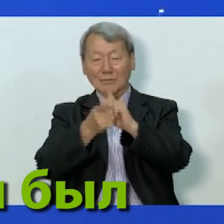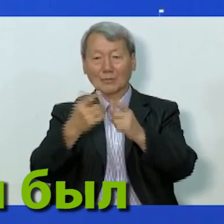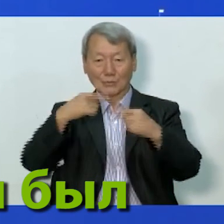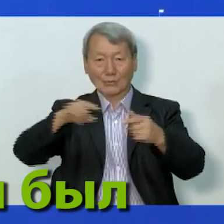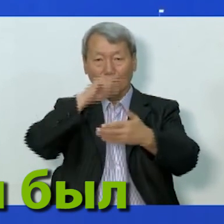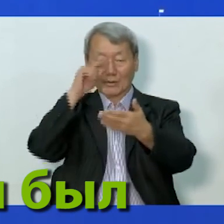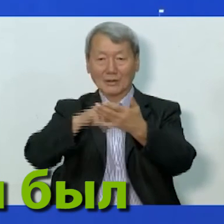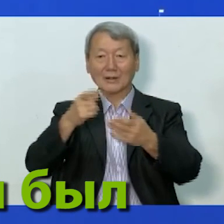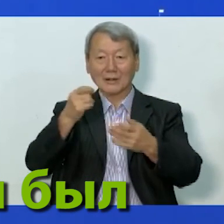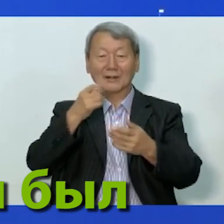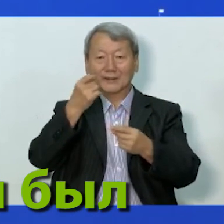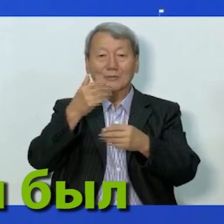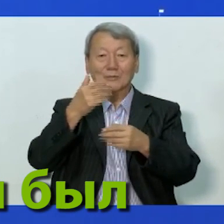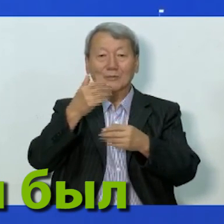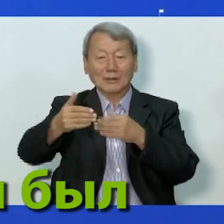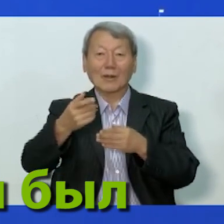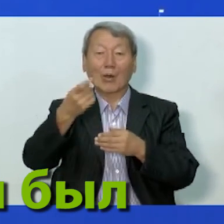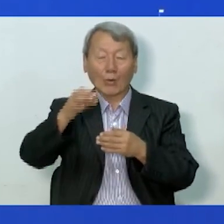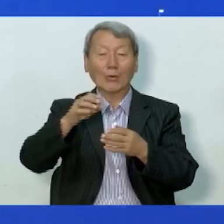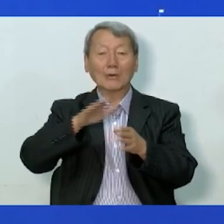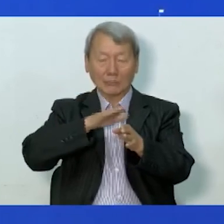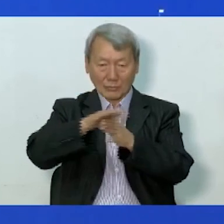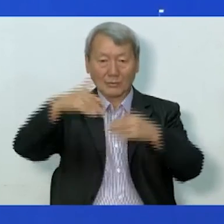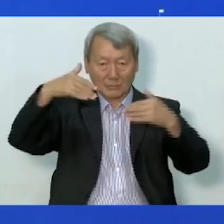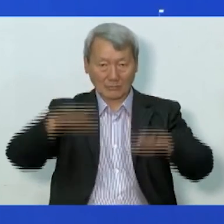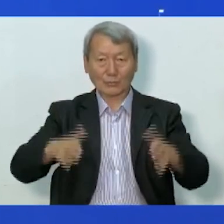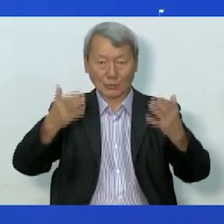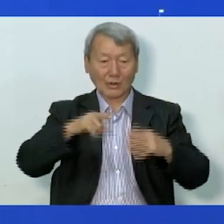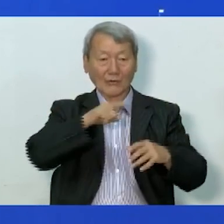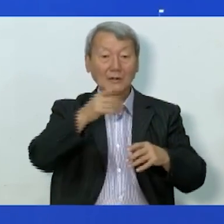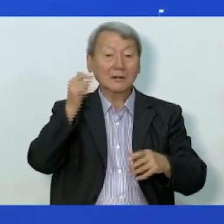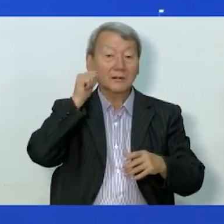болуп кичине кечигип аткандыр. Бирок маселе толуккандуу чечилген, аласыздар жакын күндөрү.